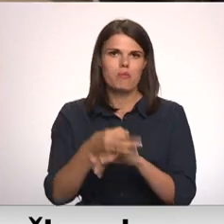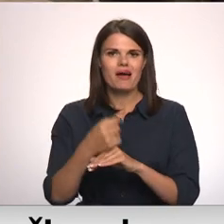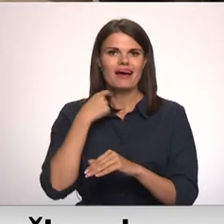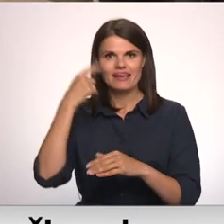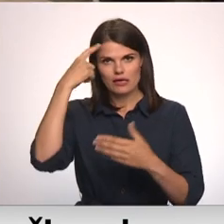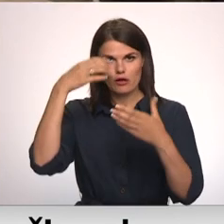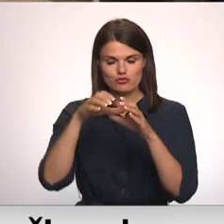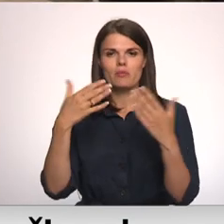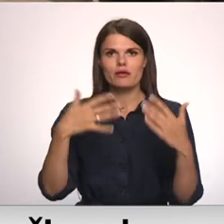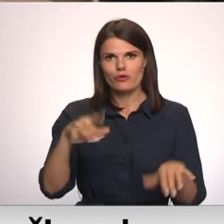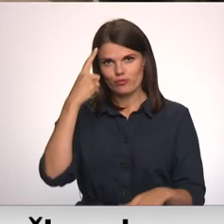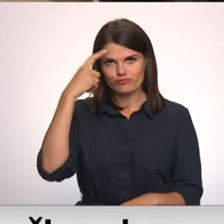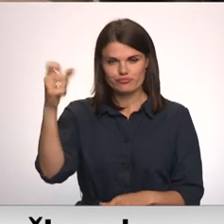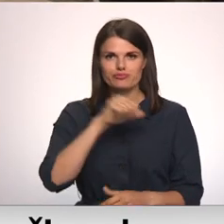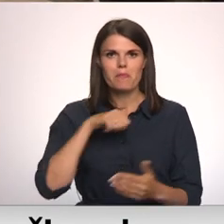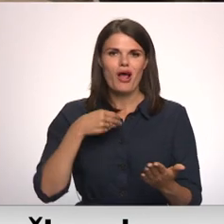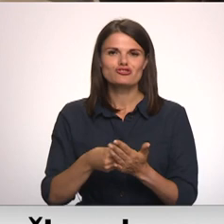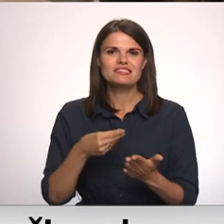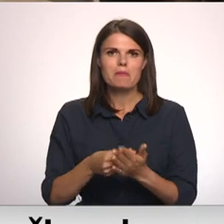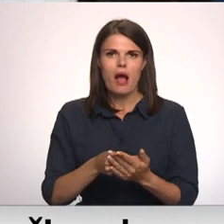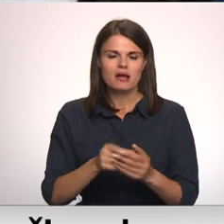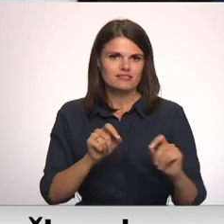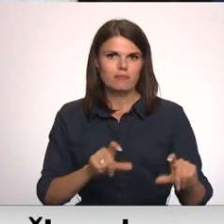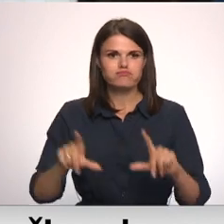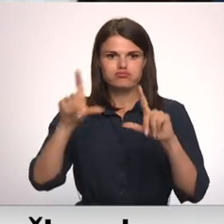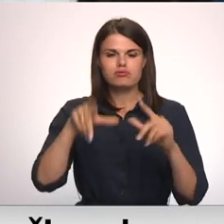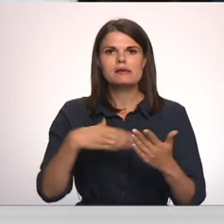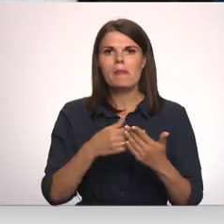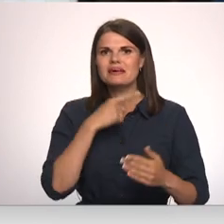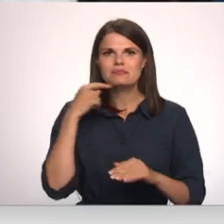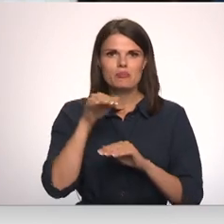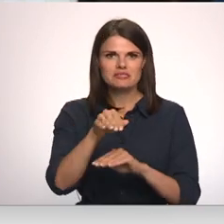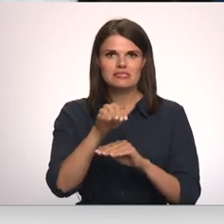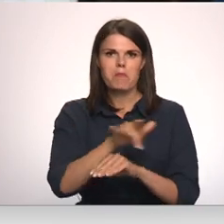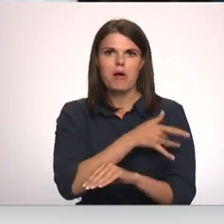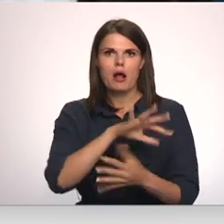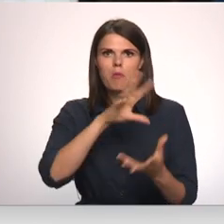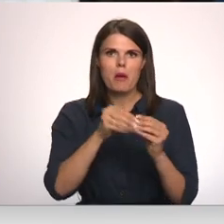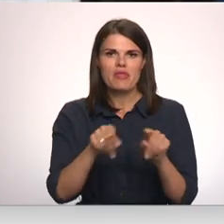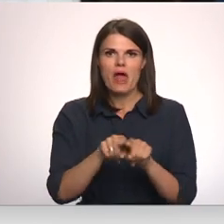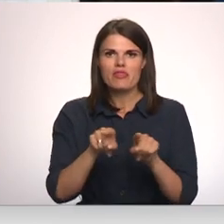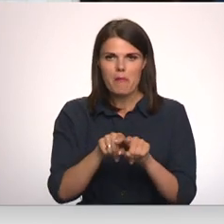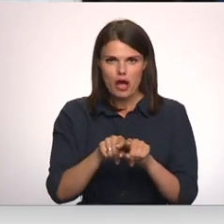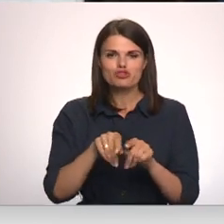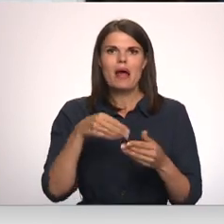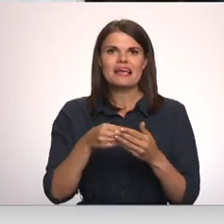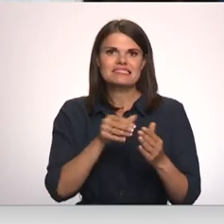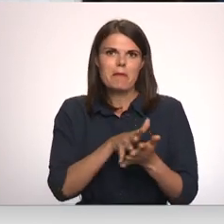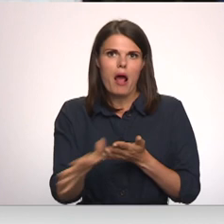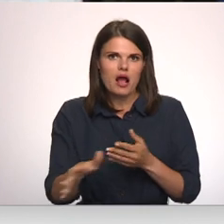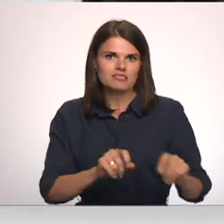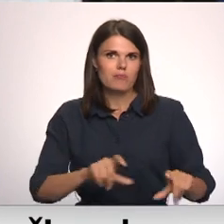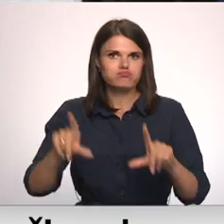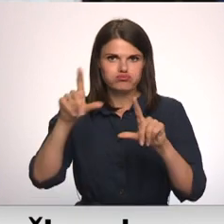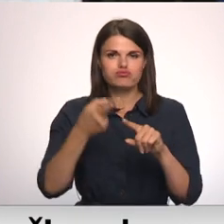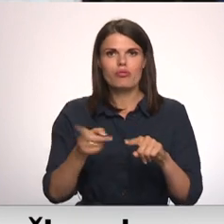ziņots par pašizmaksas kāpumu. Ja mēs gribam saglabāt pakalpojumu apjomu tādā pašā apmērā, ja izmaksas pieaug, tad, protams, Rīgas